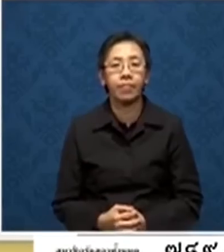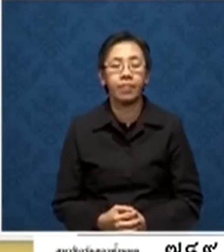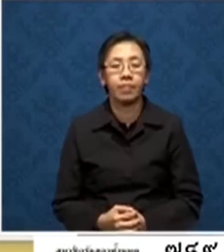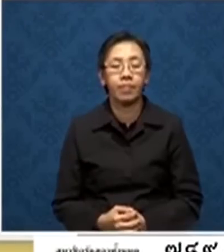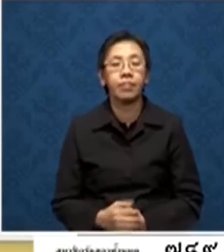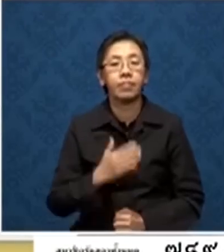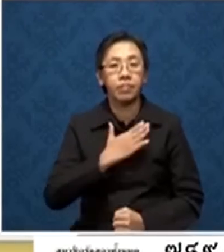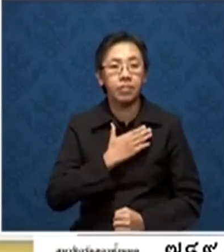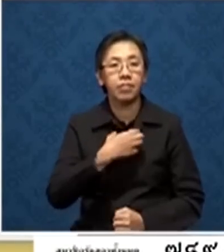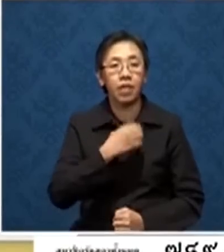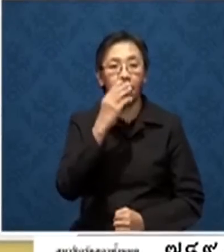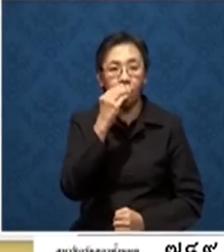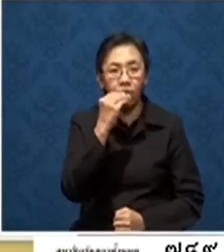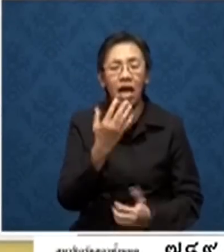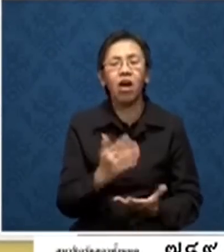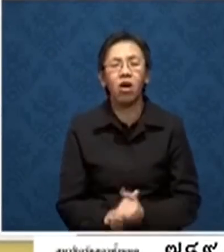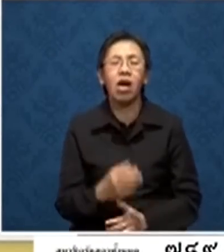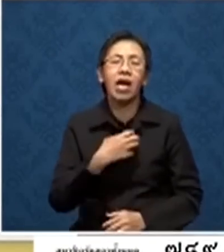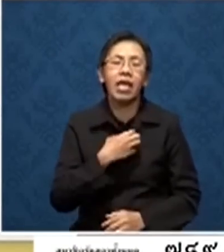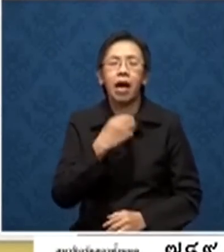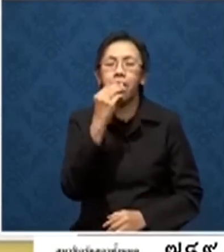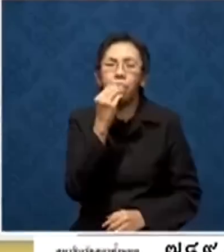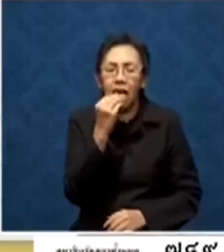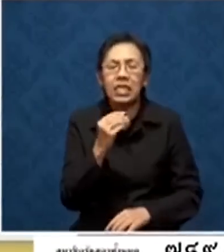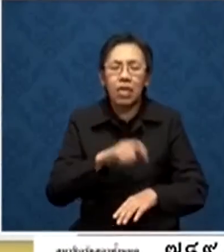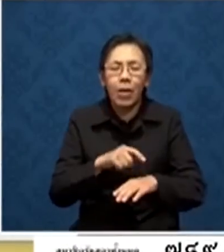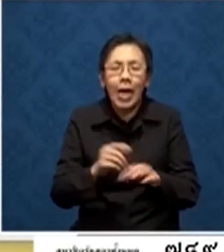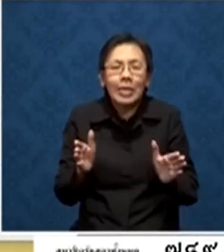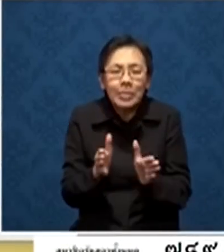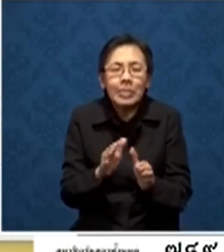อยากจะพูดไม่อยากจะรบกวนเวลามากมาย